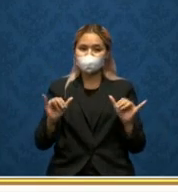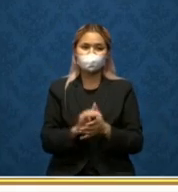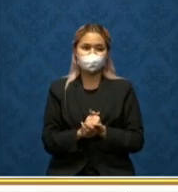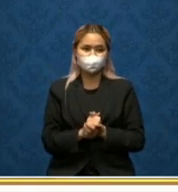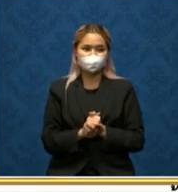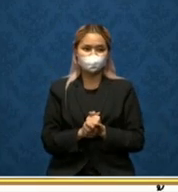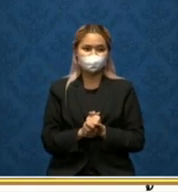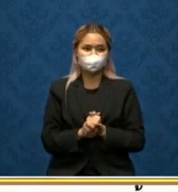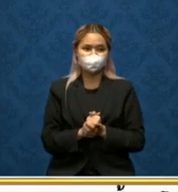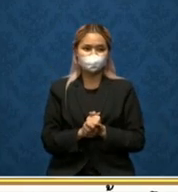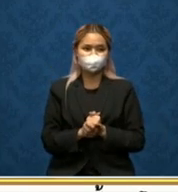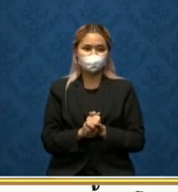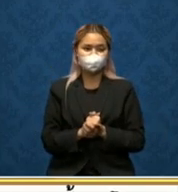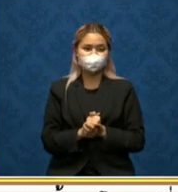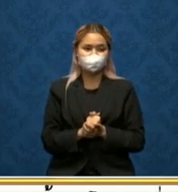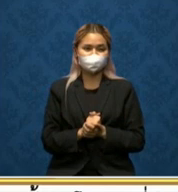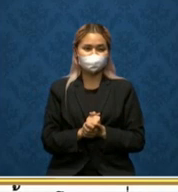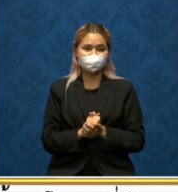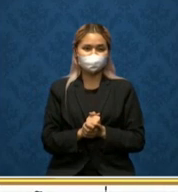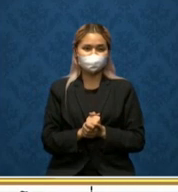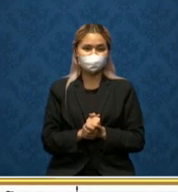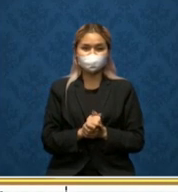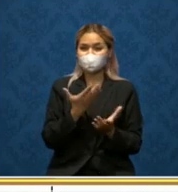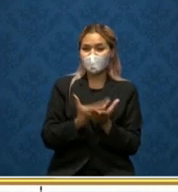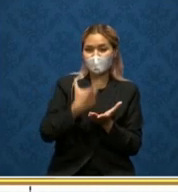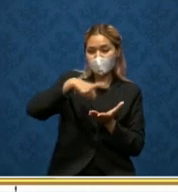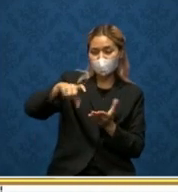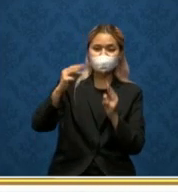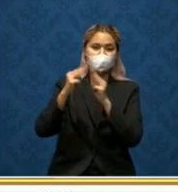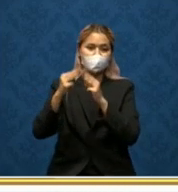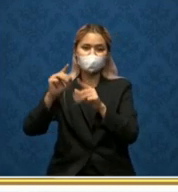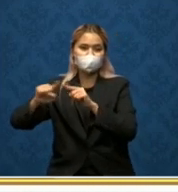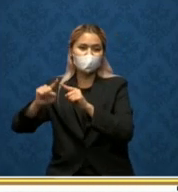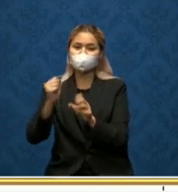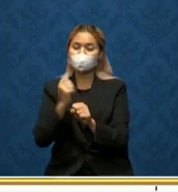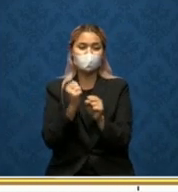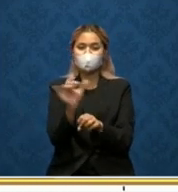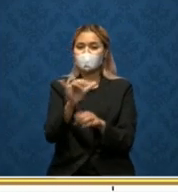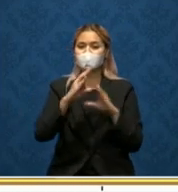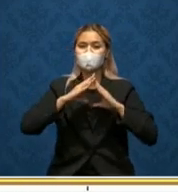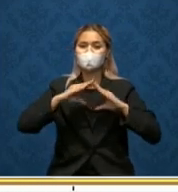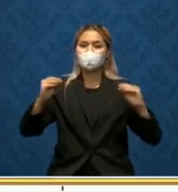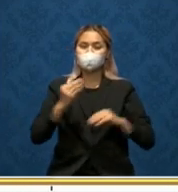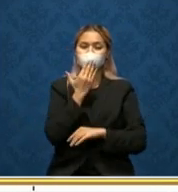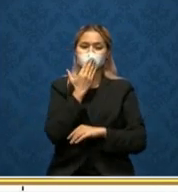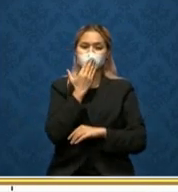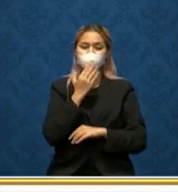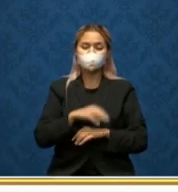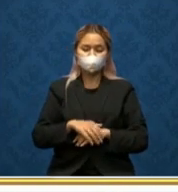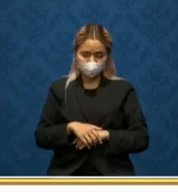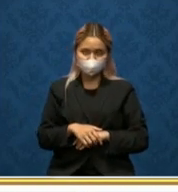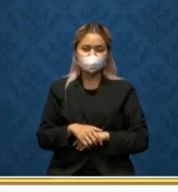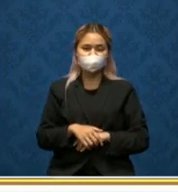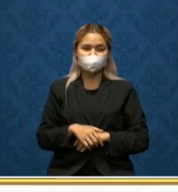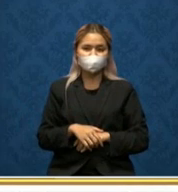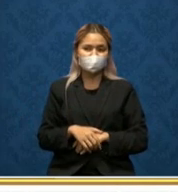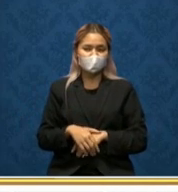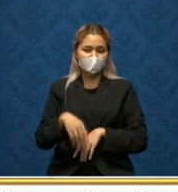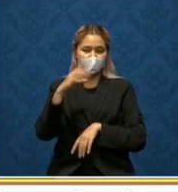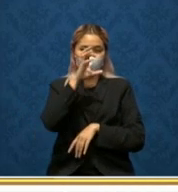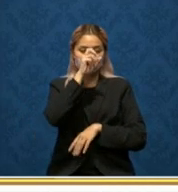เลยยังไม่ได้โอนยังไม่ได้สทำสัญญาอะไรกับธนารักษ์เลยเงียบกริบท่านประธานลองจินตนาการ